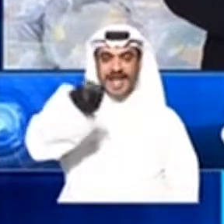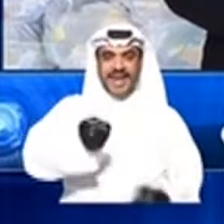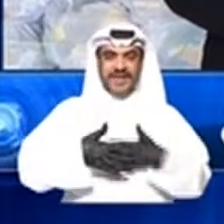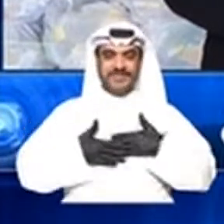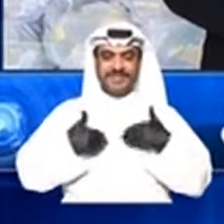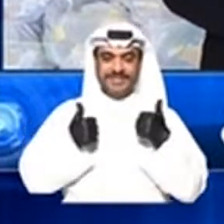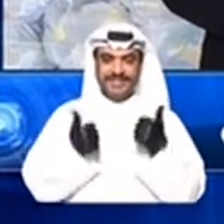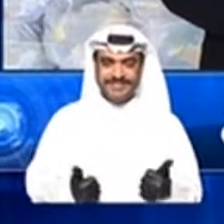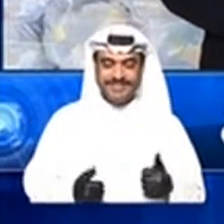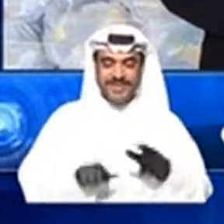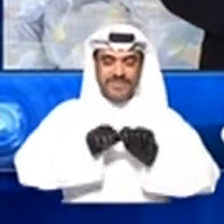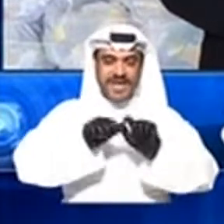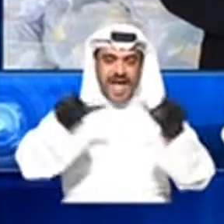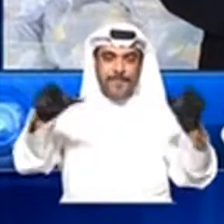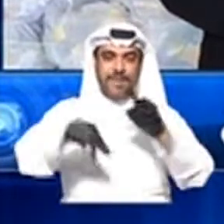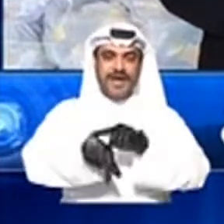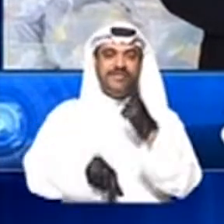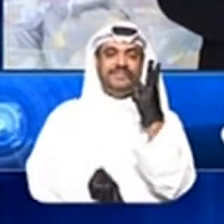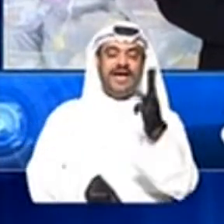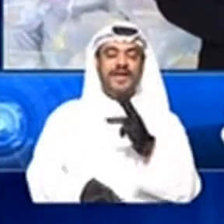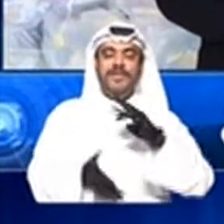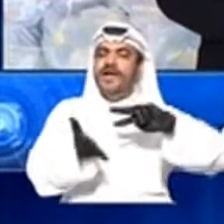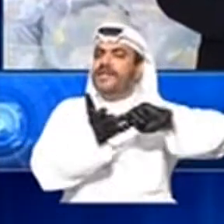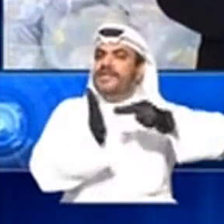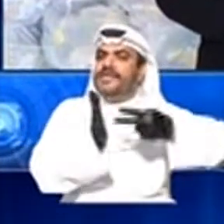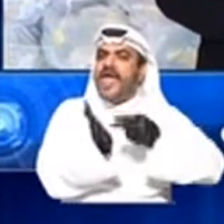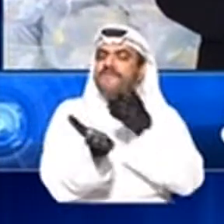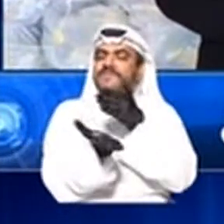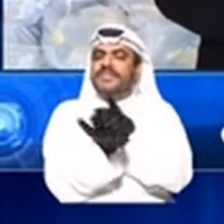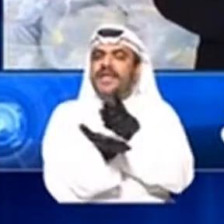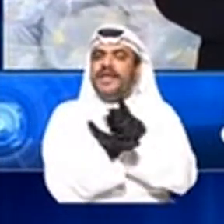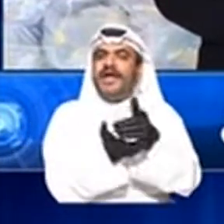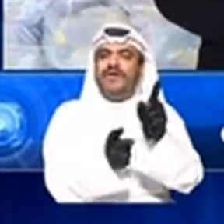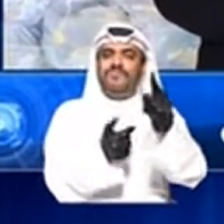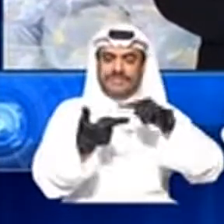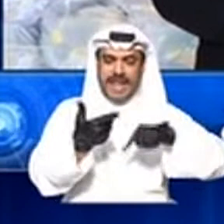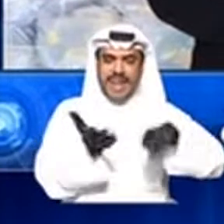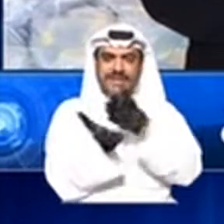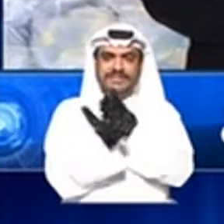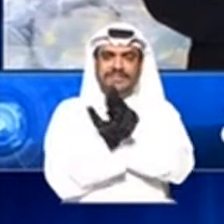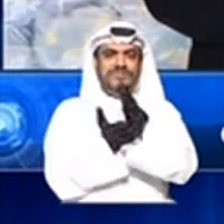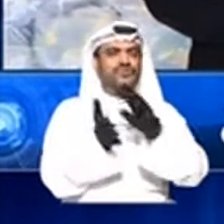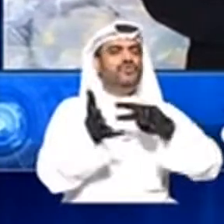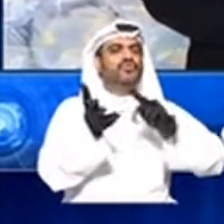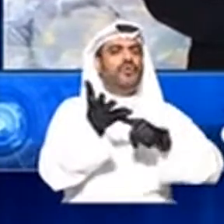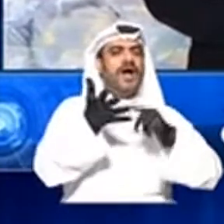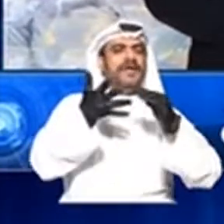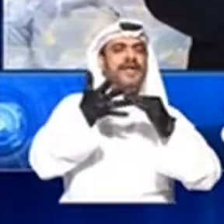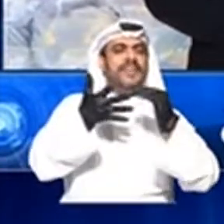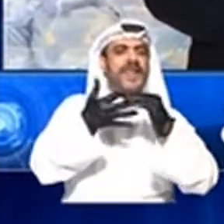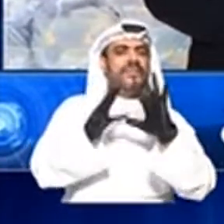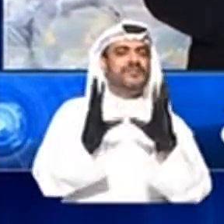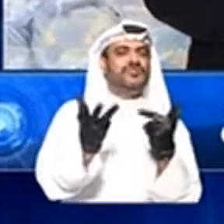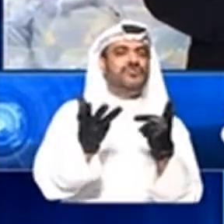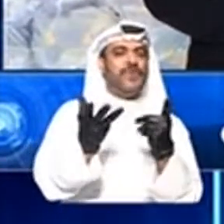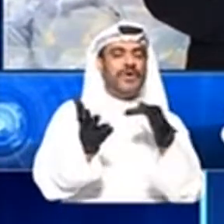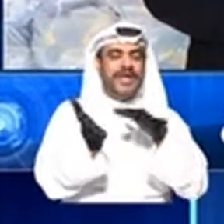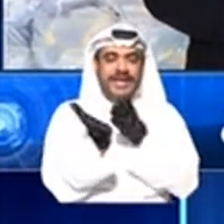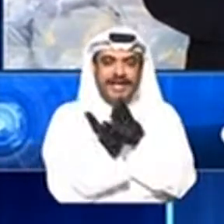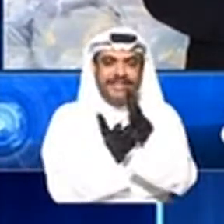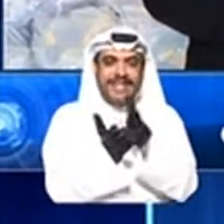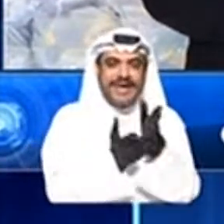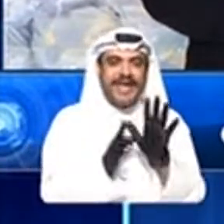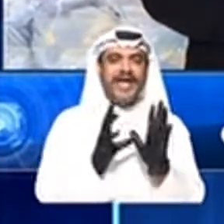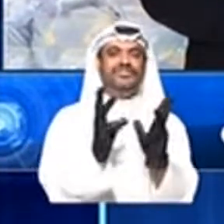نشرة الثالثة. ما هي الآليات التي ستعمل وفقها جمعية الهلال الأحمر الكويتي في مساعدة المناطق